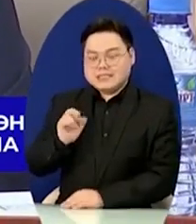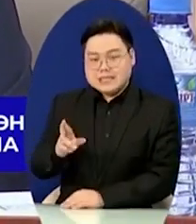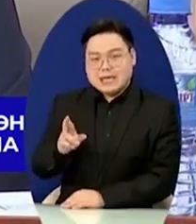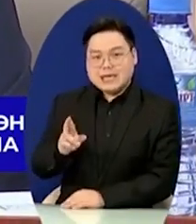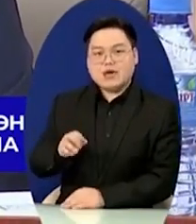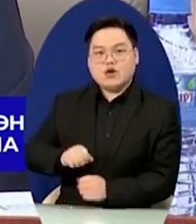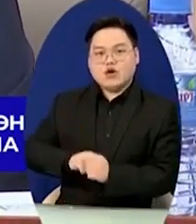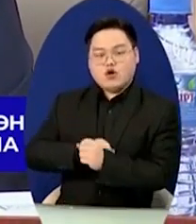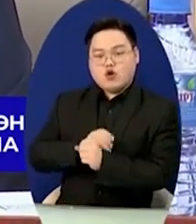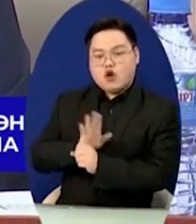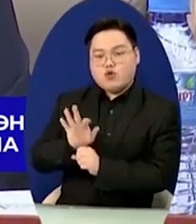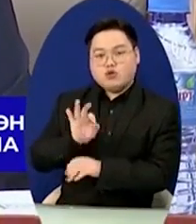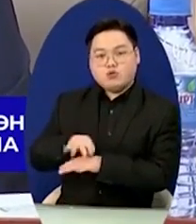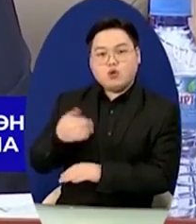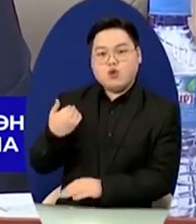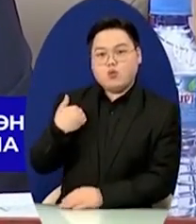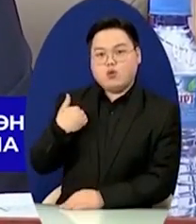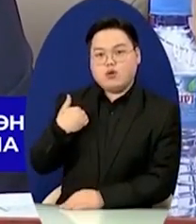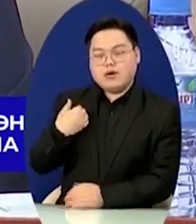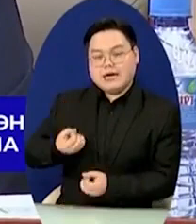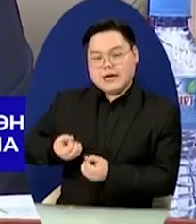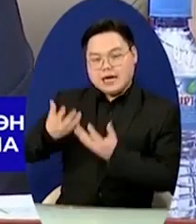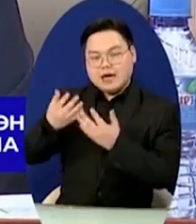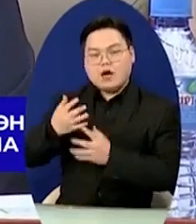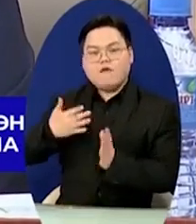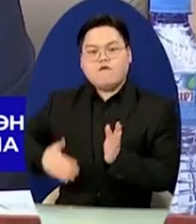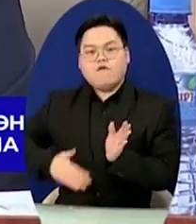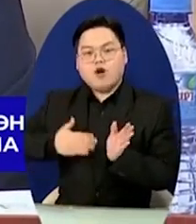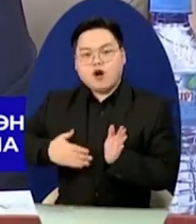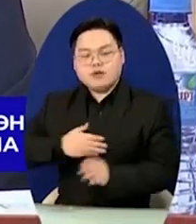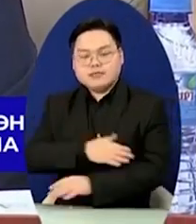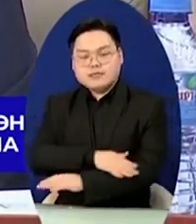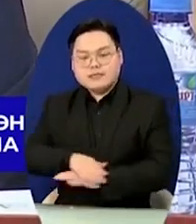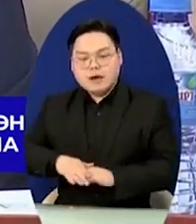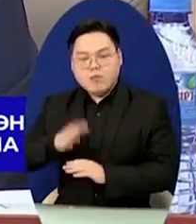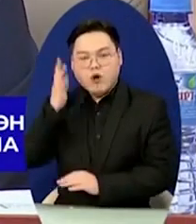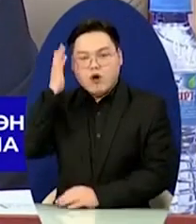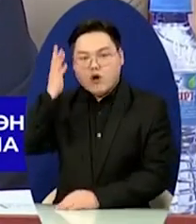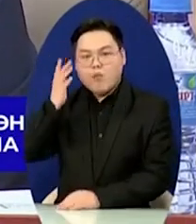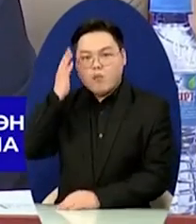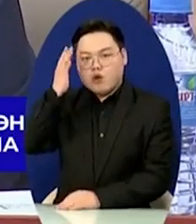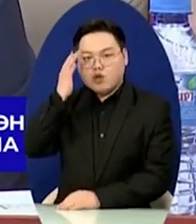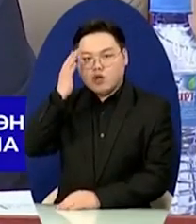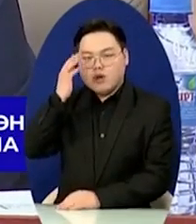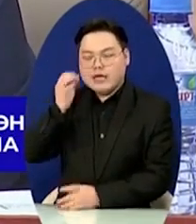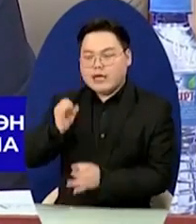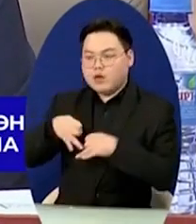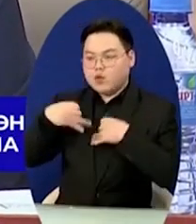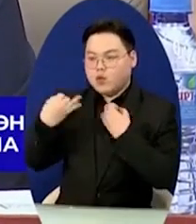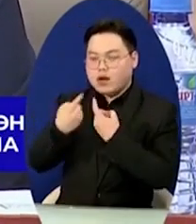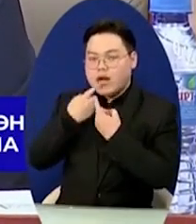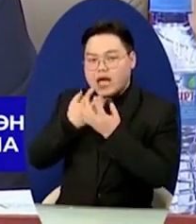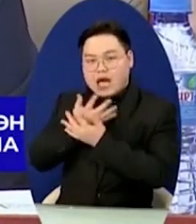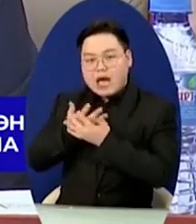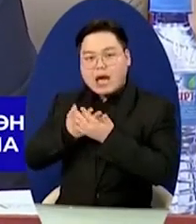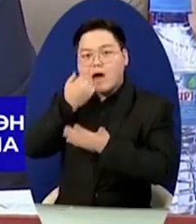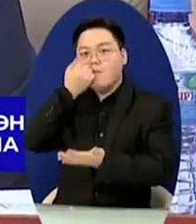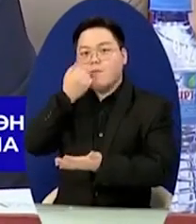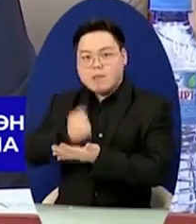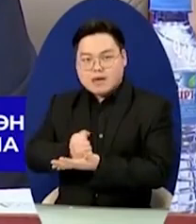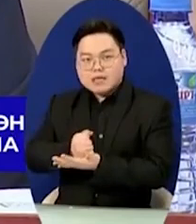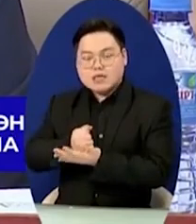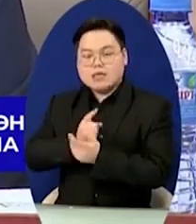энэ коронавигийн үеэр энэ төмөр замын бодлого их хурлаар батлагдсны дагуу Монгол